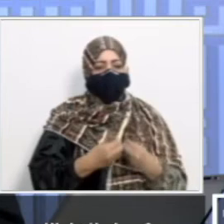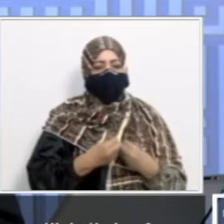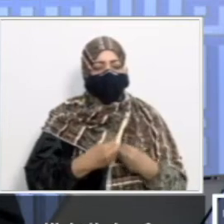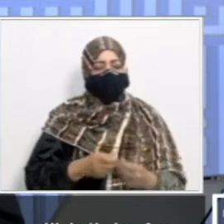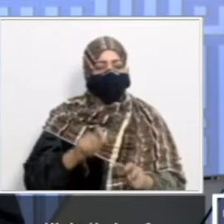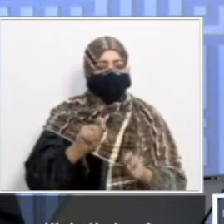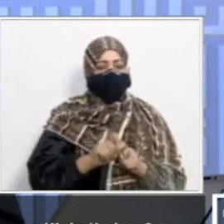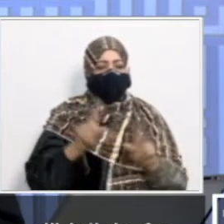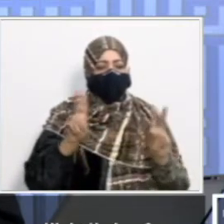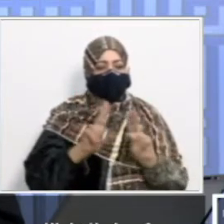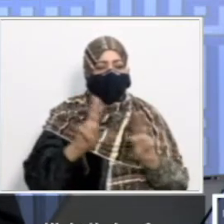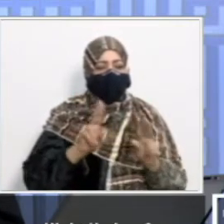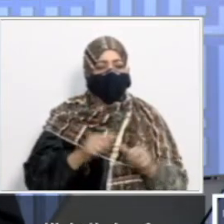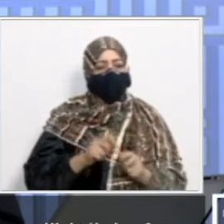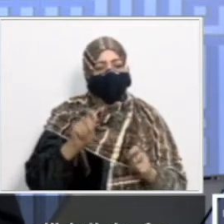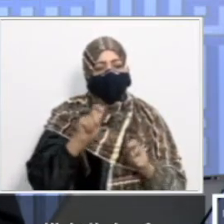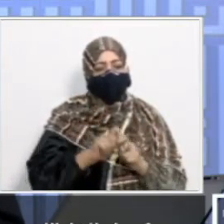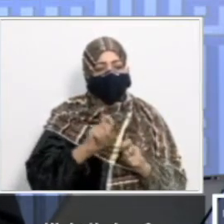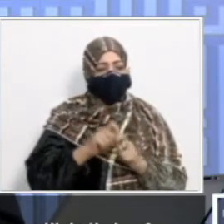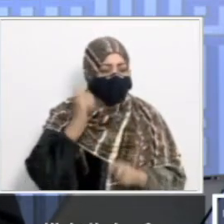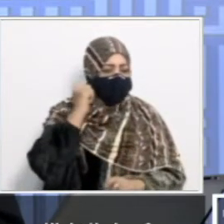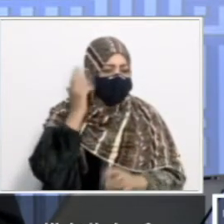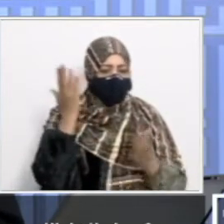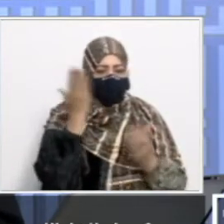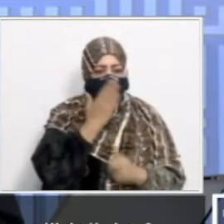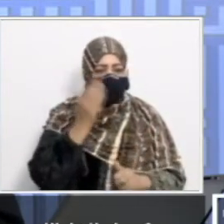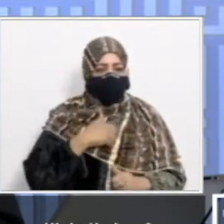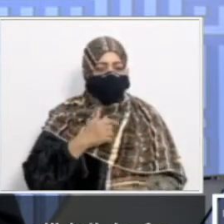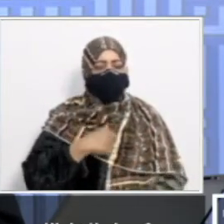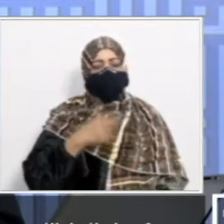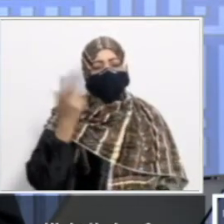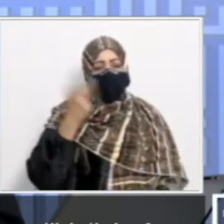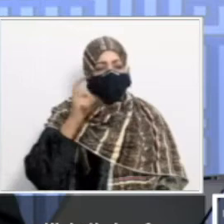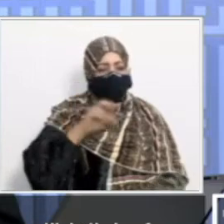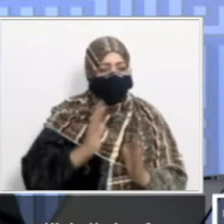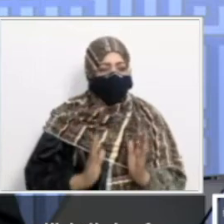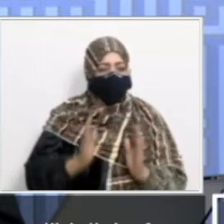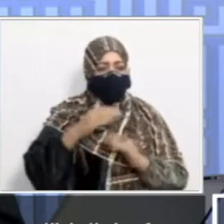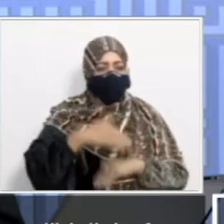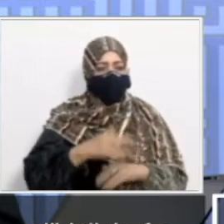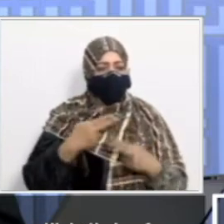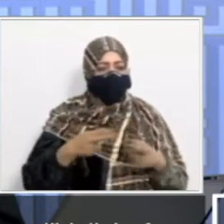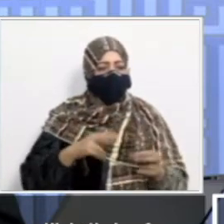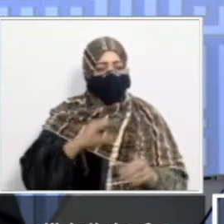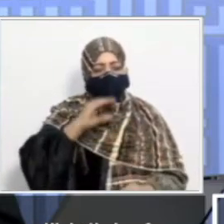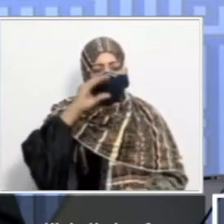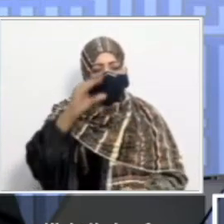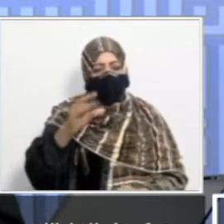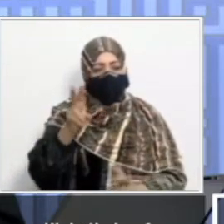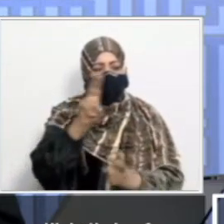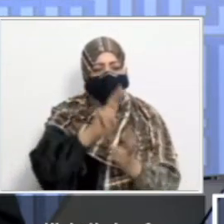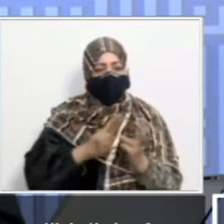مع دار الإفتاء، الذي نجيب فيه عن أسئلتكم التي ترد إلينا عبر أرقام هواتف